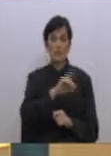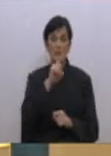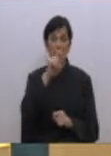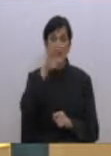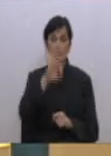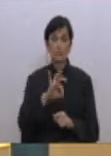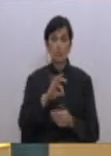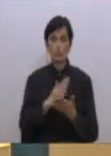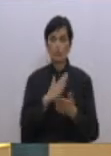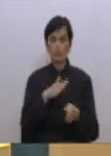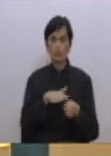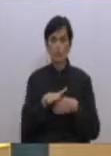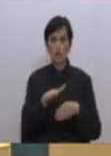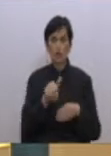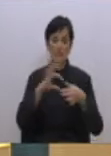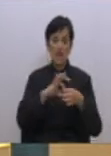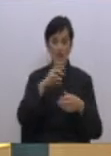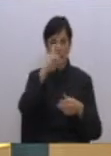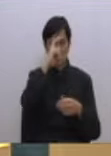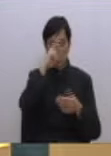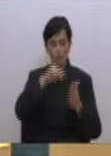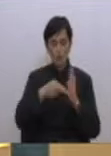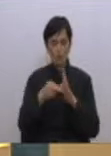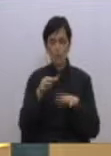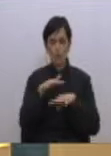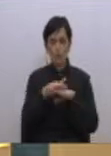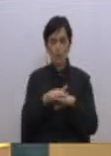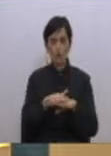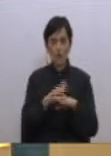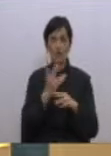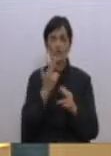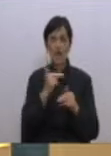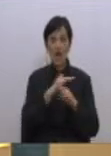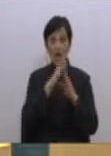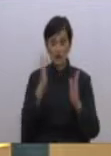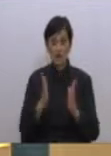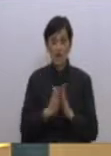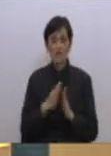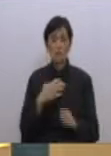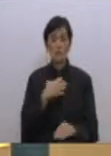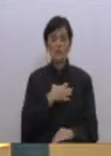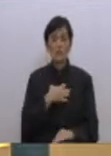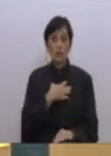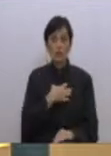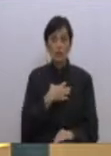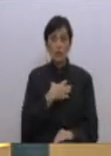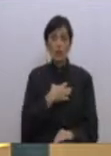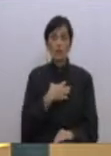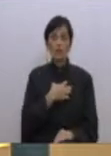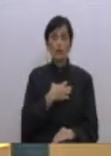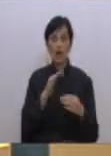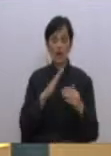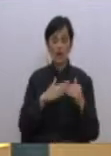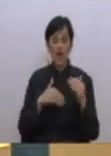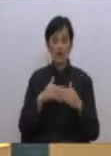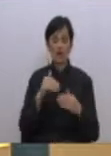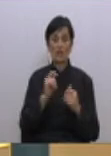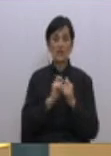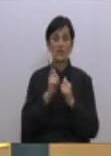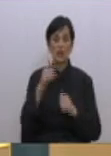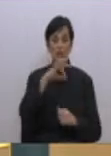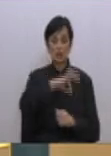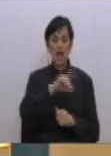100%-ით არის შესრულებული როგორც ნაეტის და ყველა მნიშვნელოვანი კატეგორია